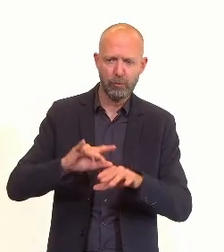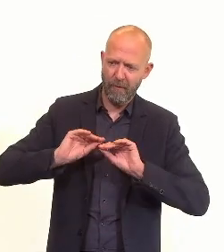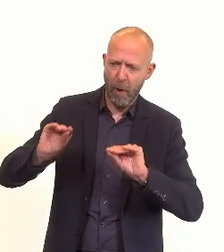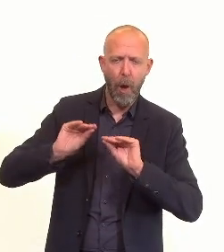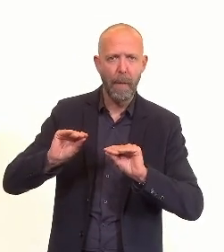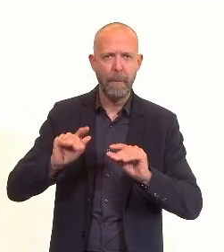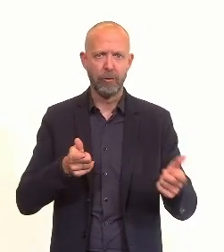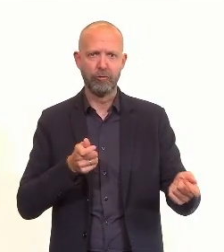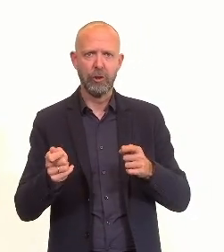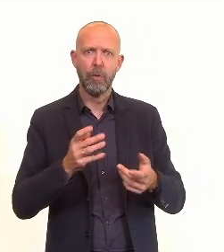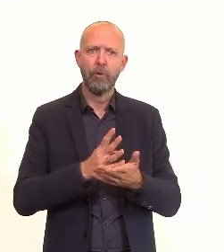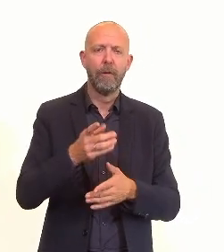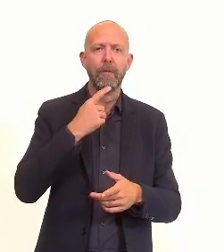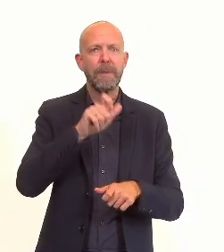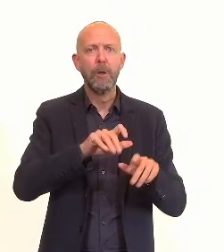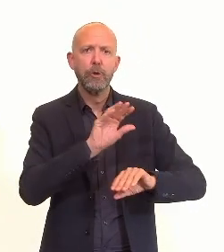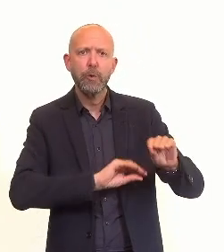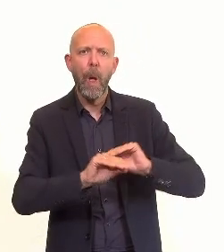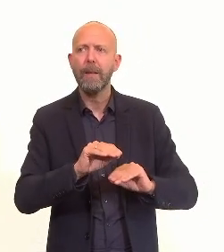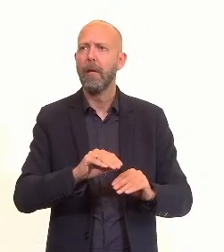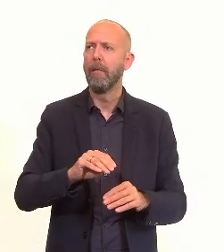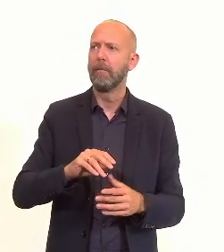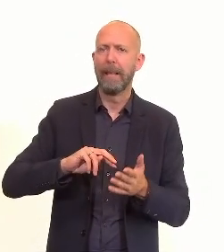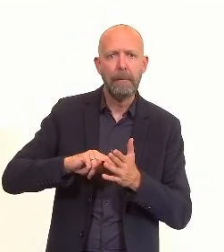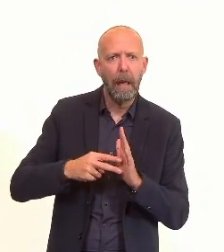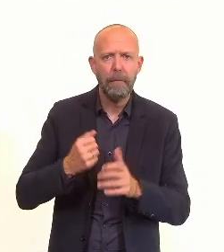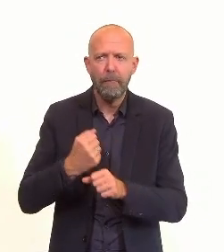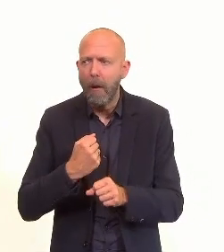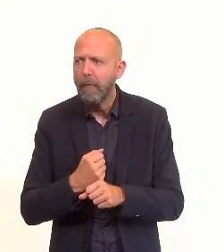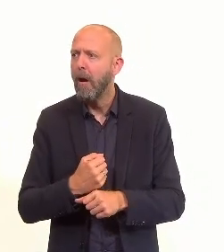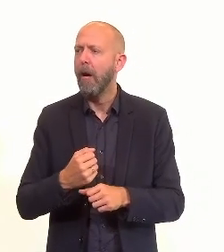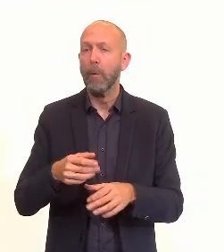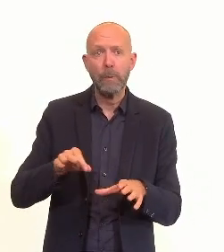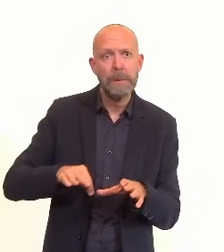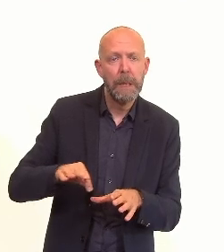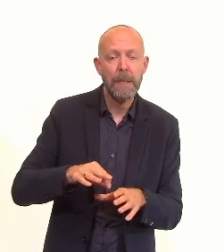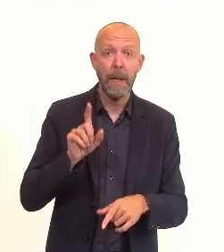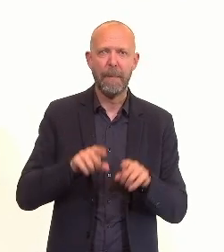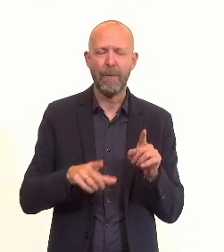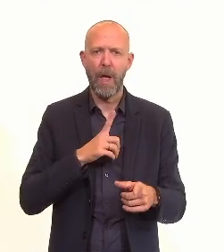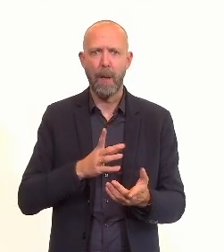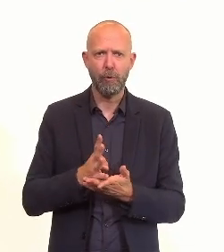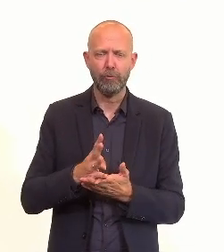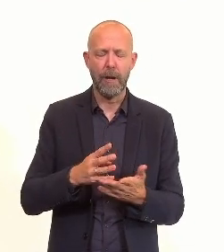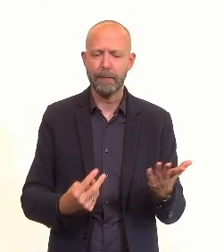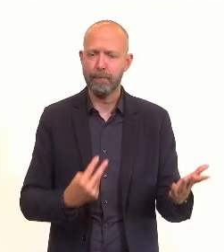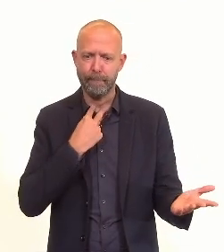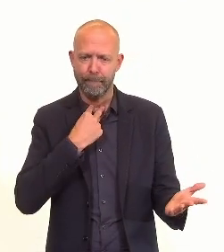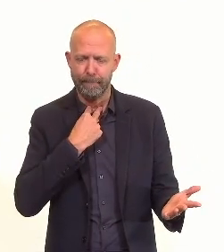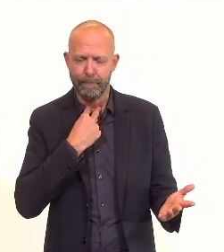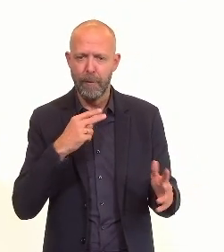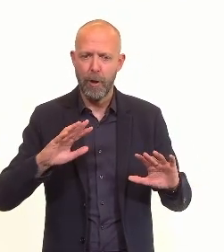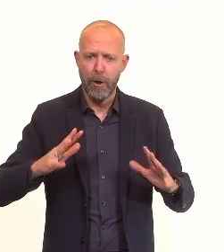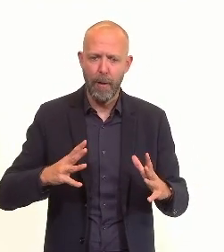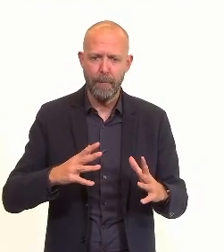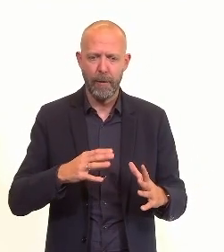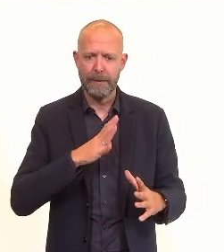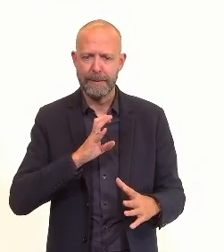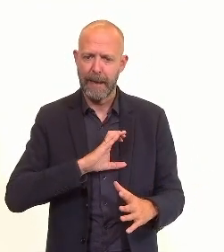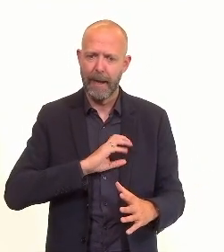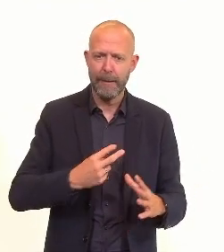différents, l'attention qui est portée à la parole du résident et de comment est-ce qu'on l'accompagne pour concrétiser des envies et des projets est maintenant complètement